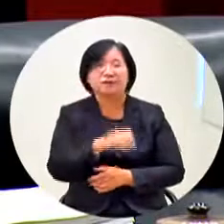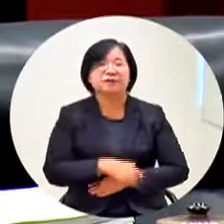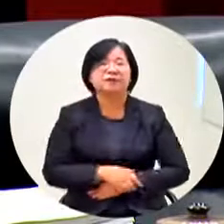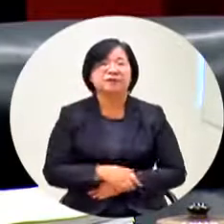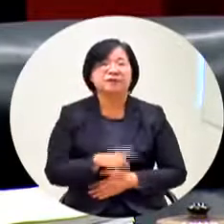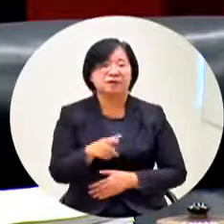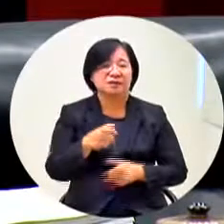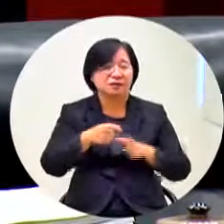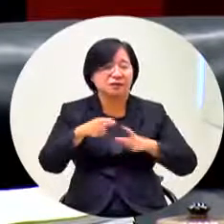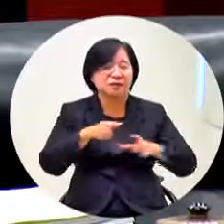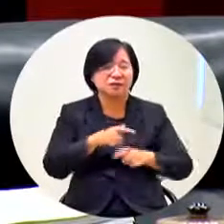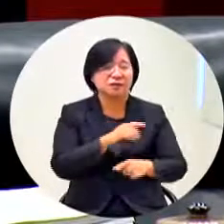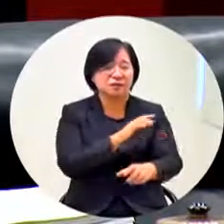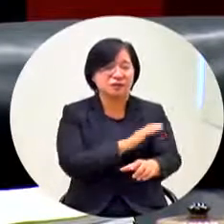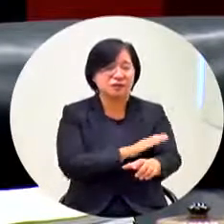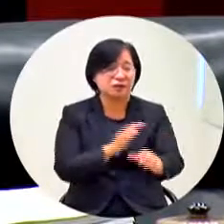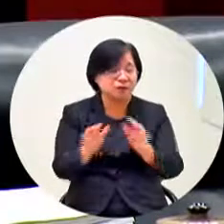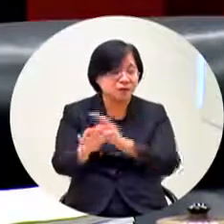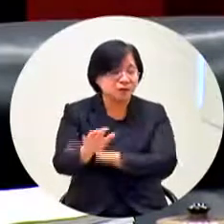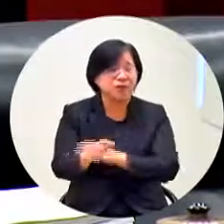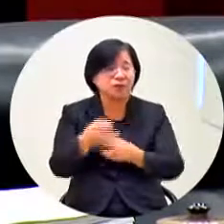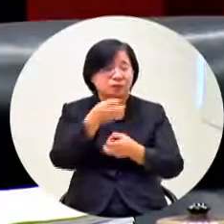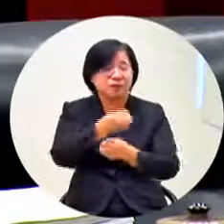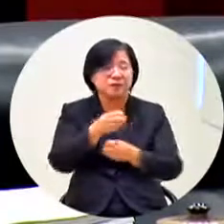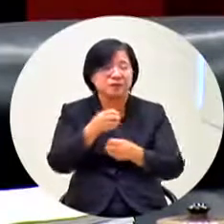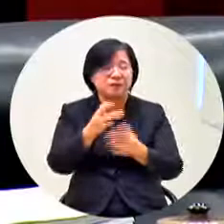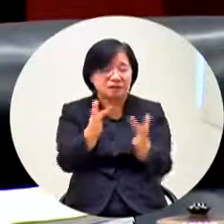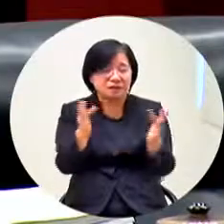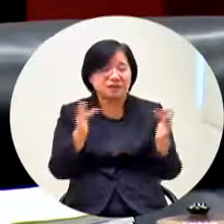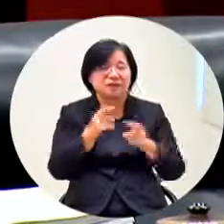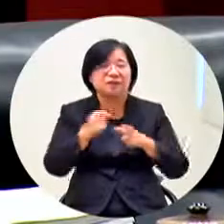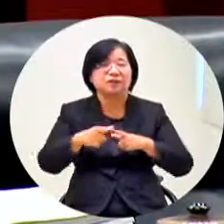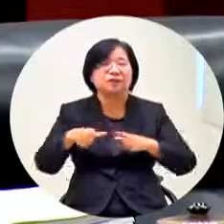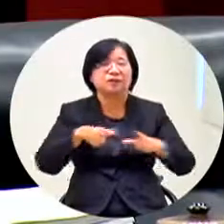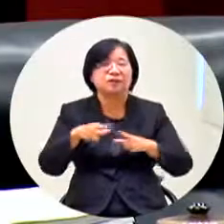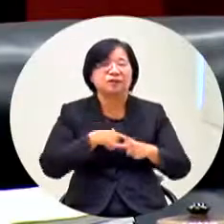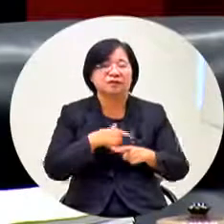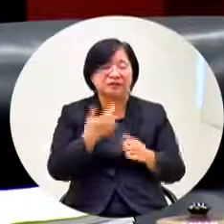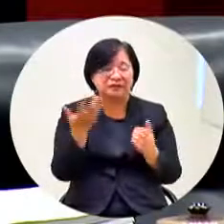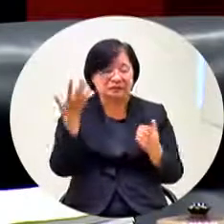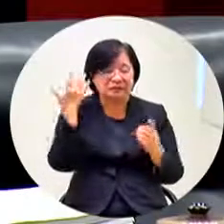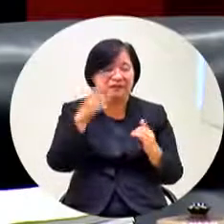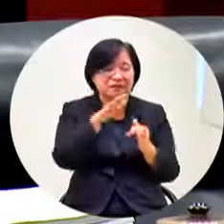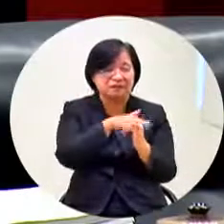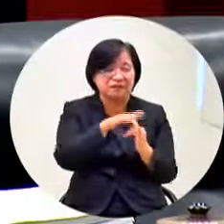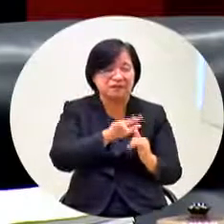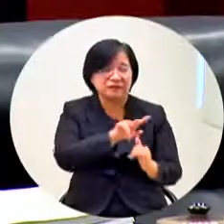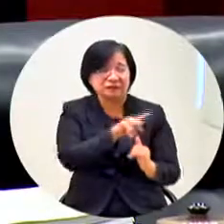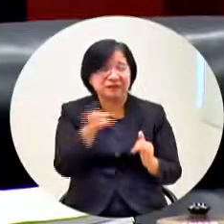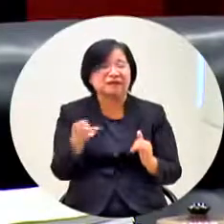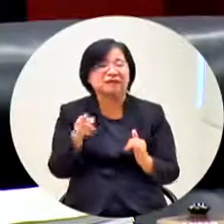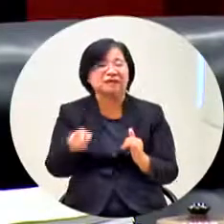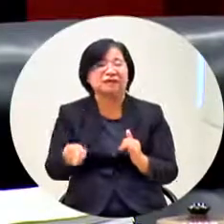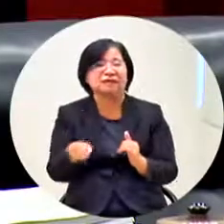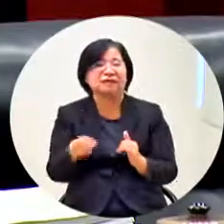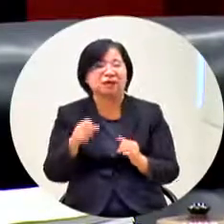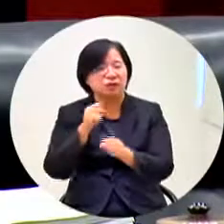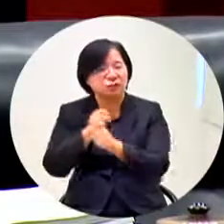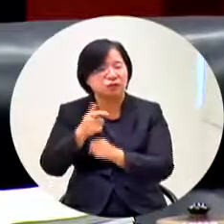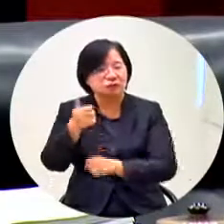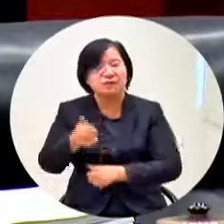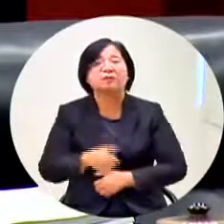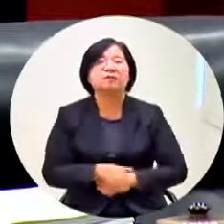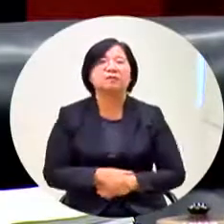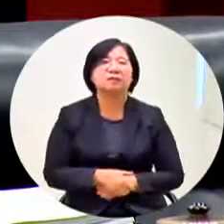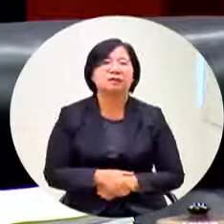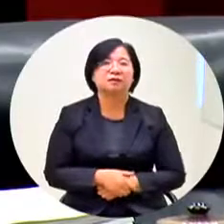园就是从右昌森林公园这么大一片，这个就是用当时的坟场改的，那做得相当的好，然后就是串联的，它